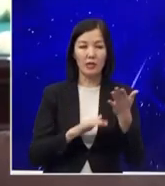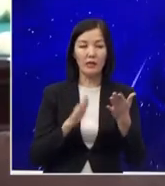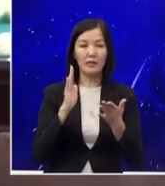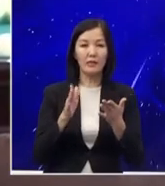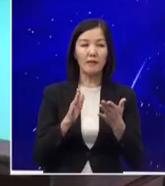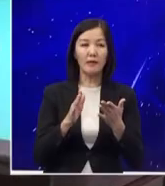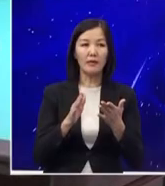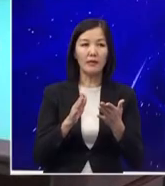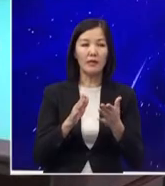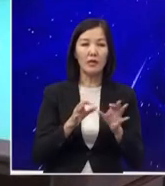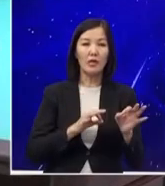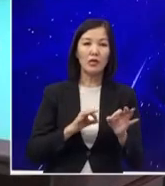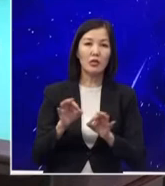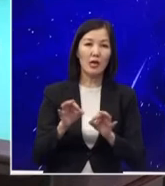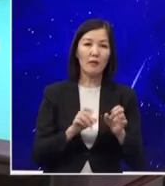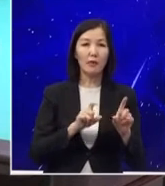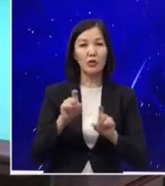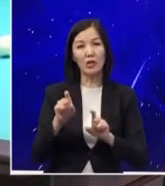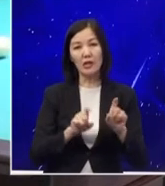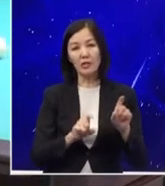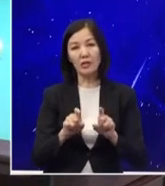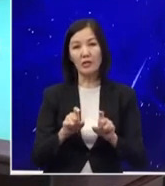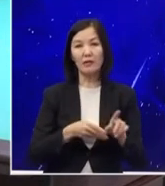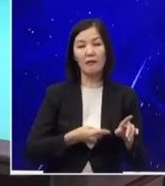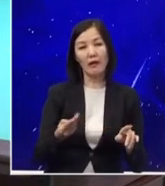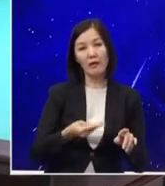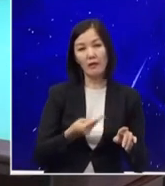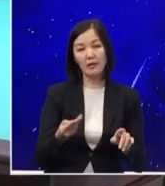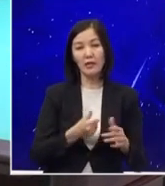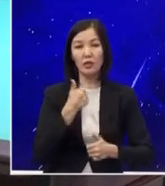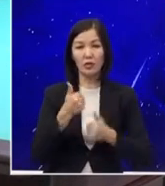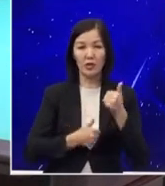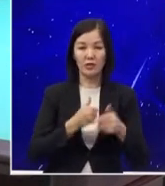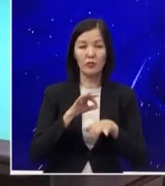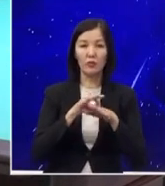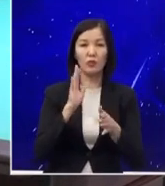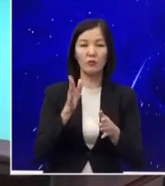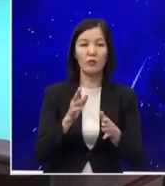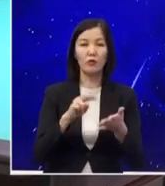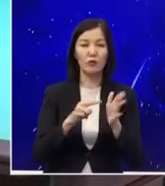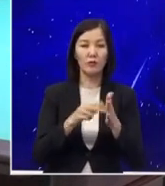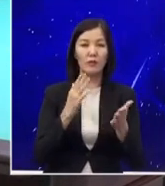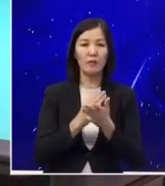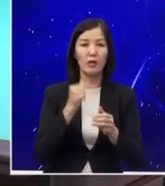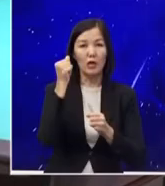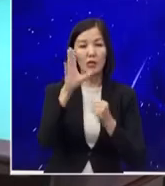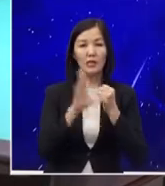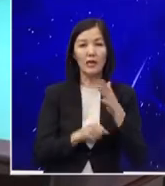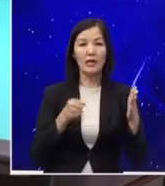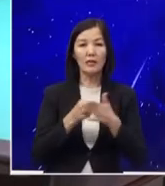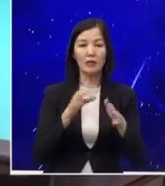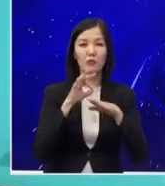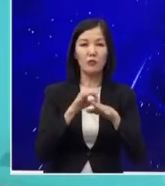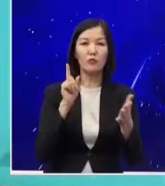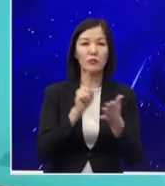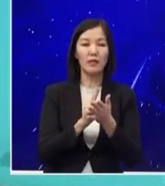Енді бізде шахматтан, дойбыдан, теннистан сондай жарыстарымыз әлі алда тұр. Соны жылдың аяғына дейін біз өткізіп тастауымыз